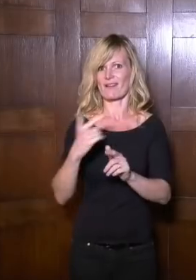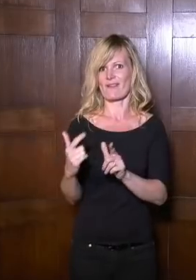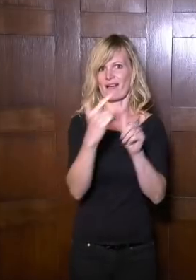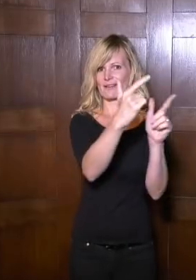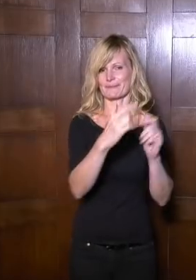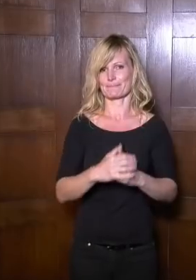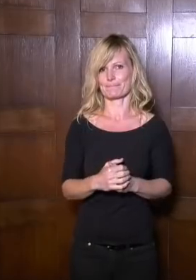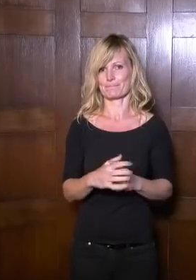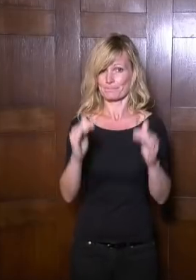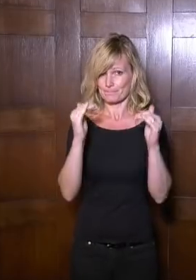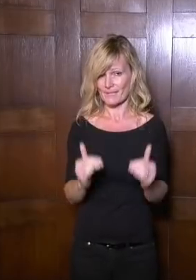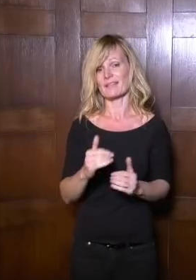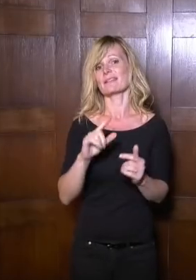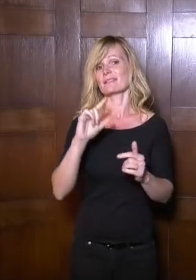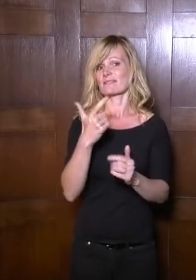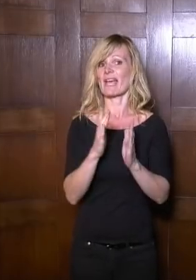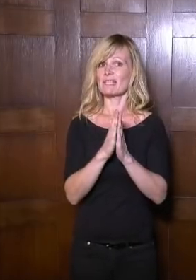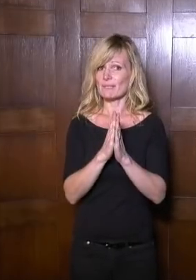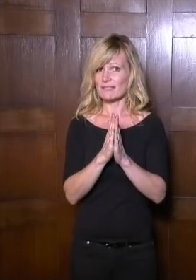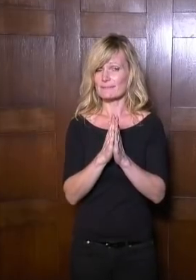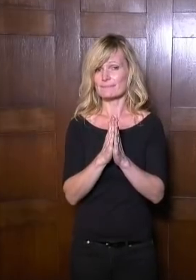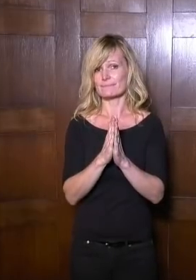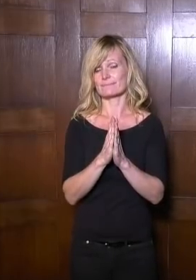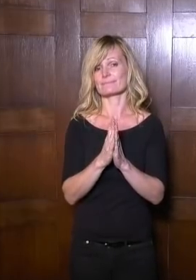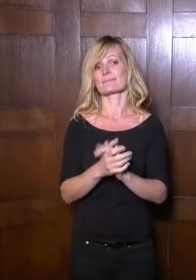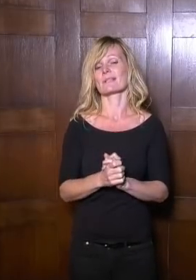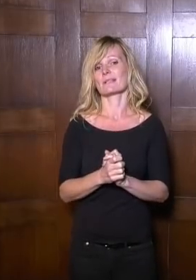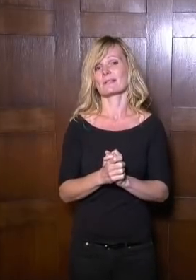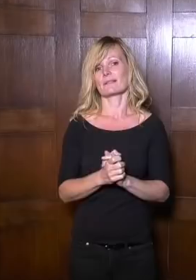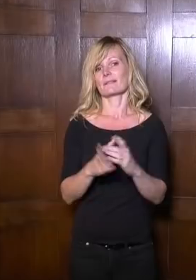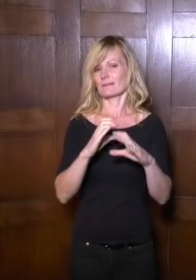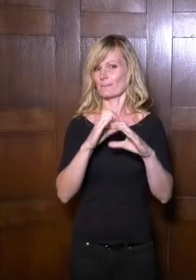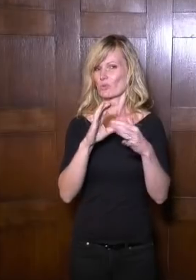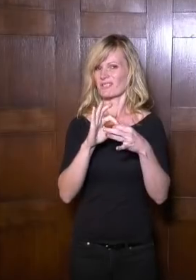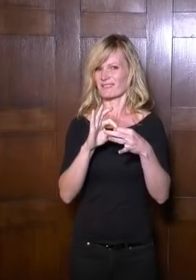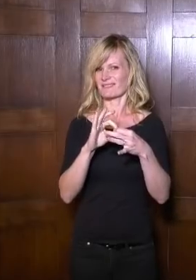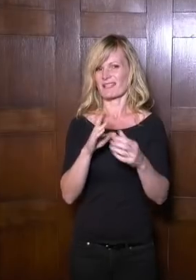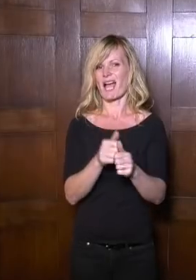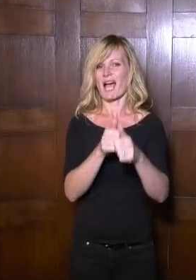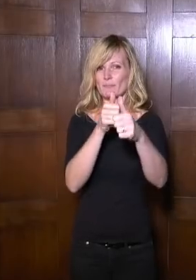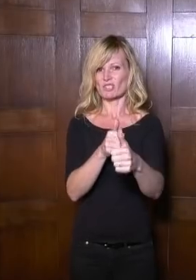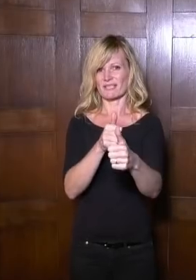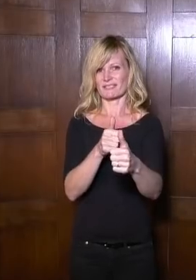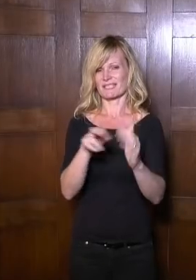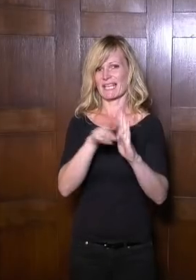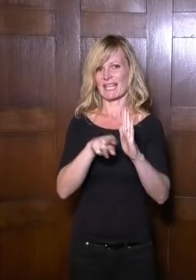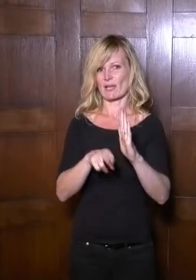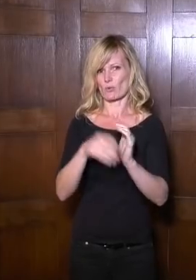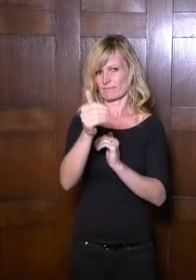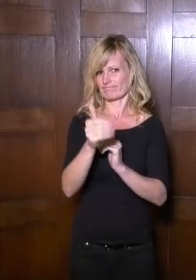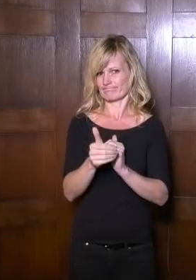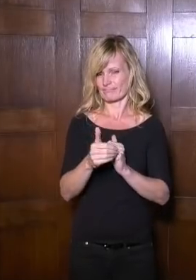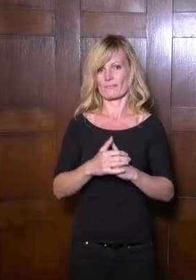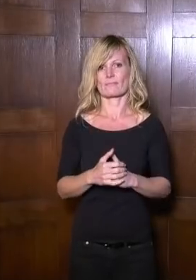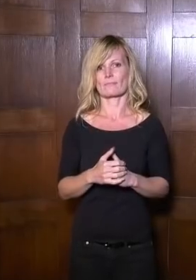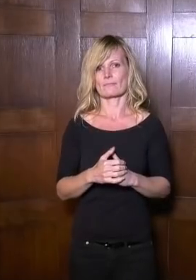Und noch eine weitere große Bitte hätte ich, was die Busse betrifft, was die Abstandsregeln betrifft. Also wenn wir mit